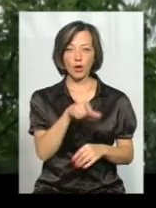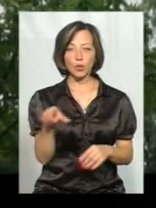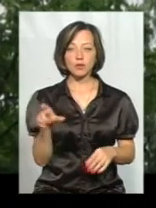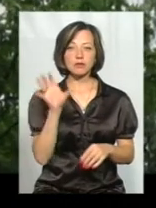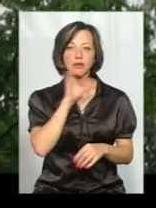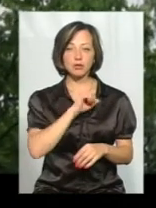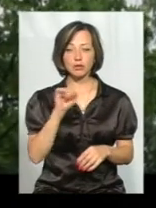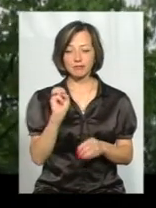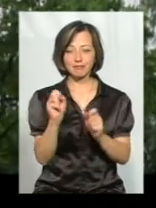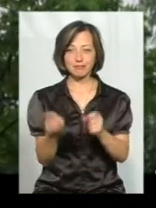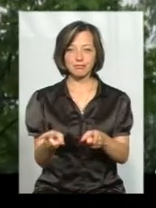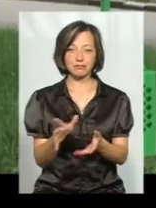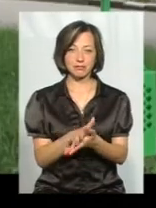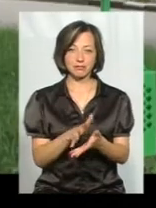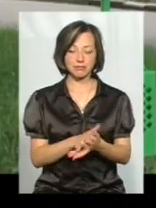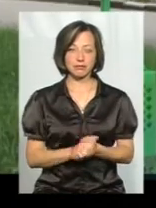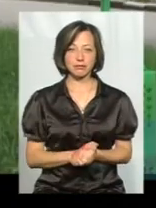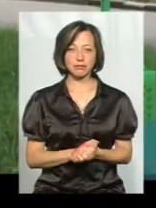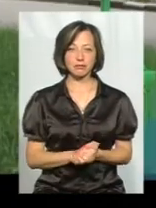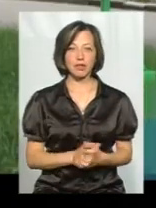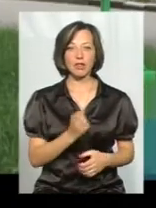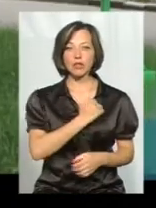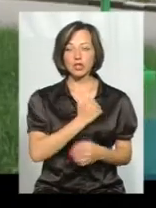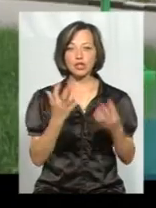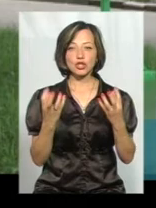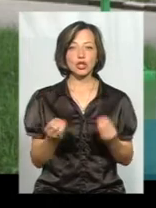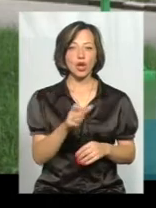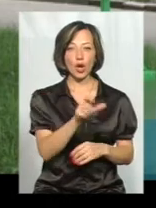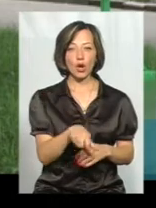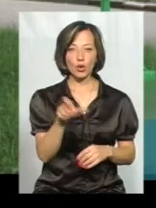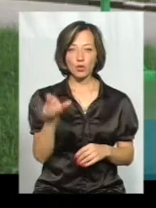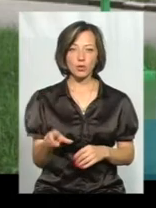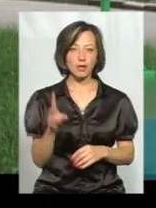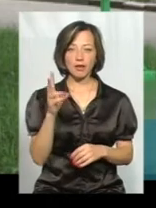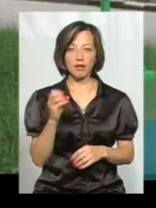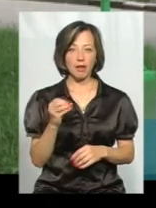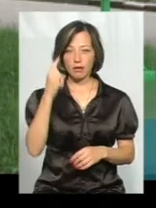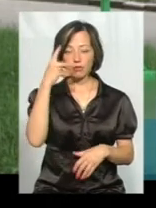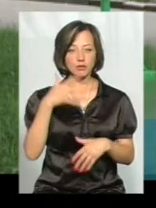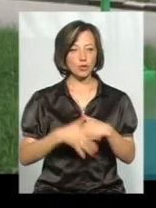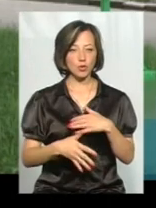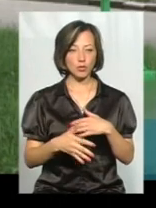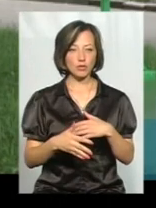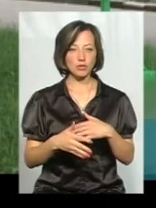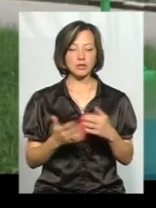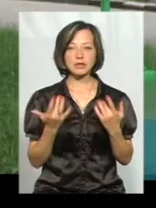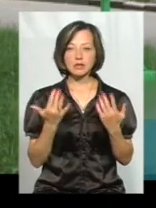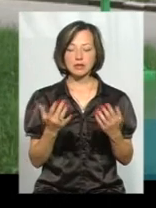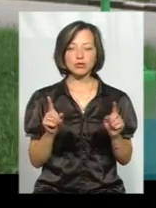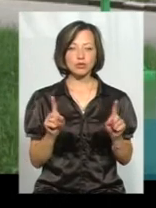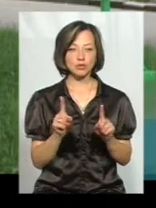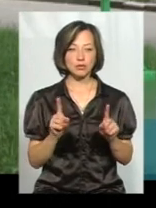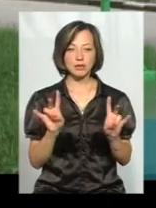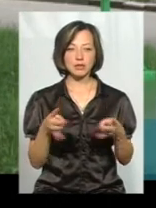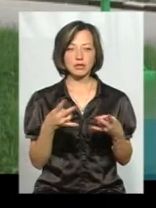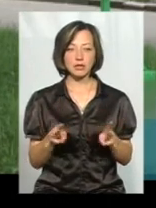крадуть, а в урну кидають різний непотріб. На жаль, ще люди не усвідомлюють настільки, що не